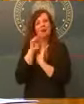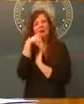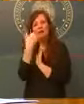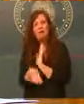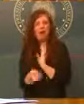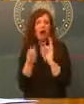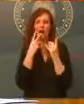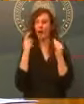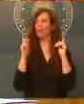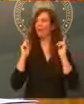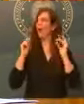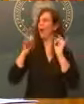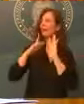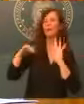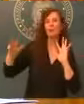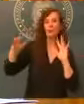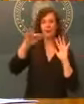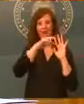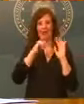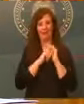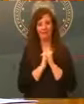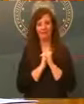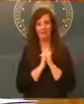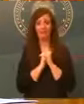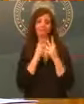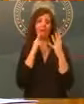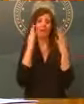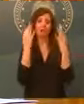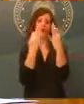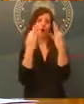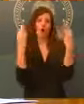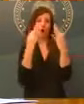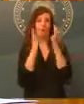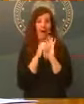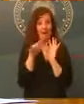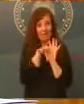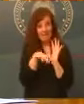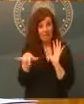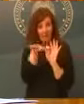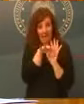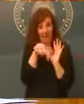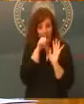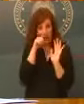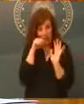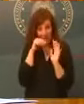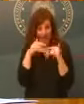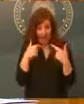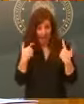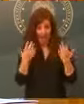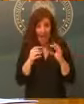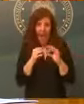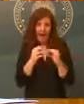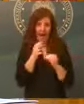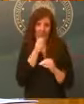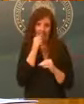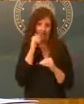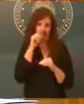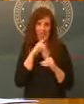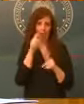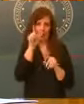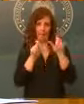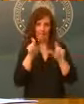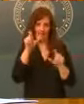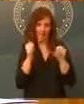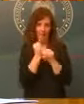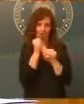È evidente che se abbiamo bisogno di più spazi, abbiamo bisogno anche di più organico. Abbiamo bisogno anche di più docenti e